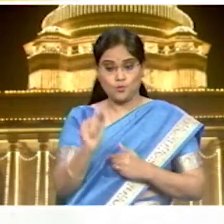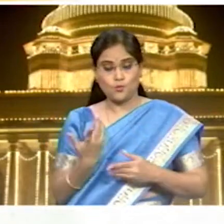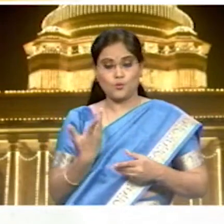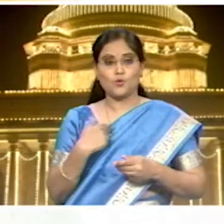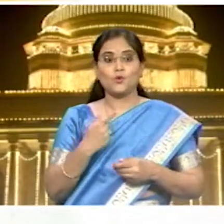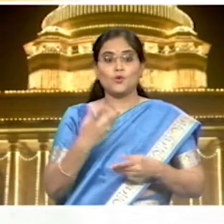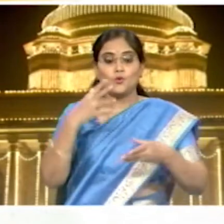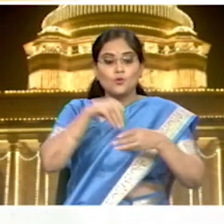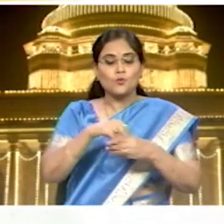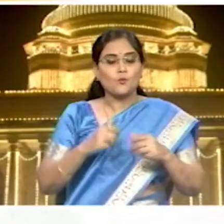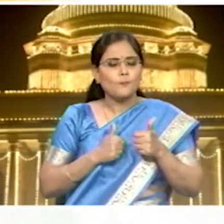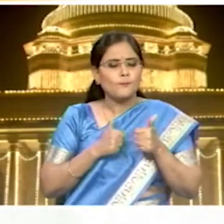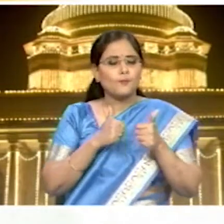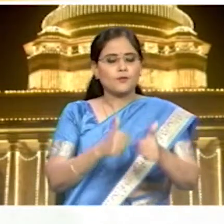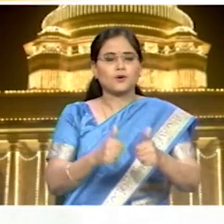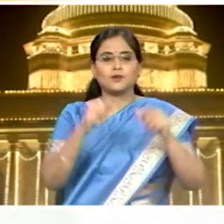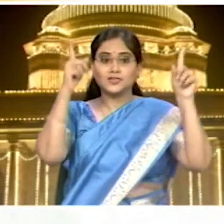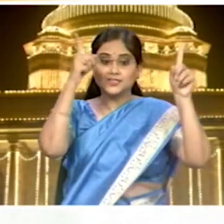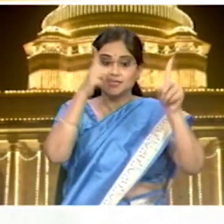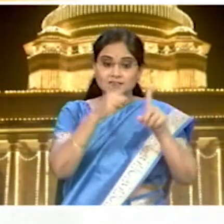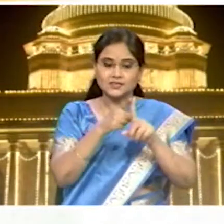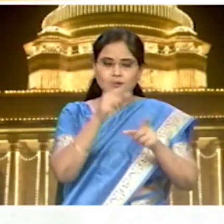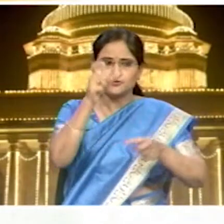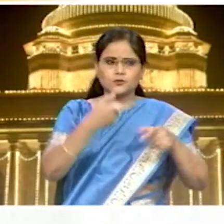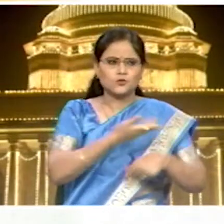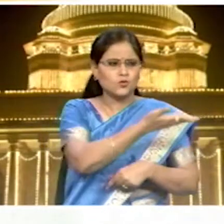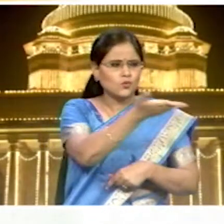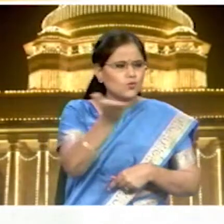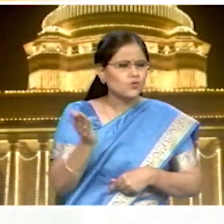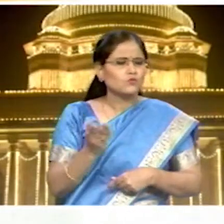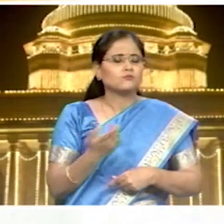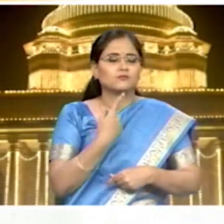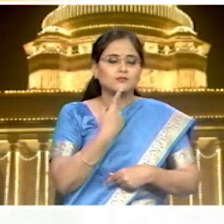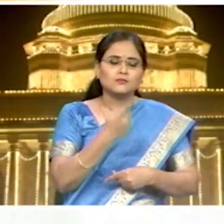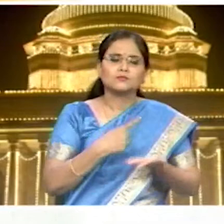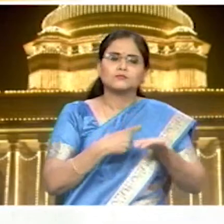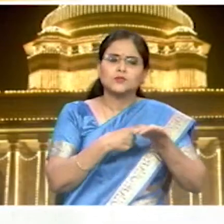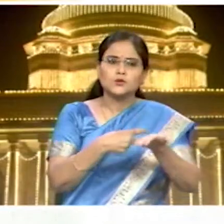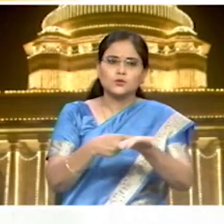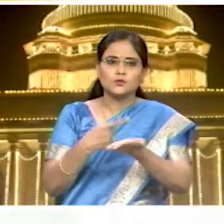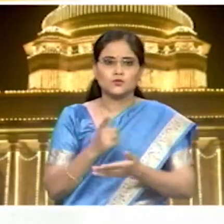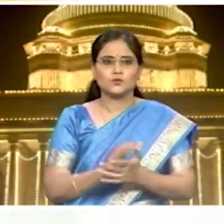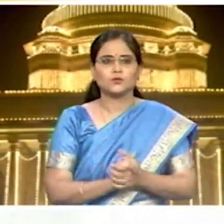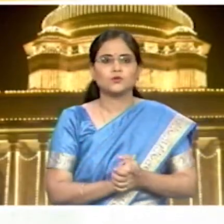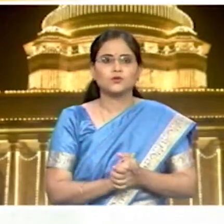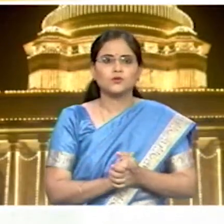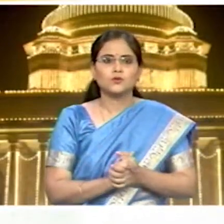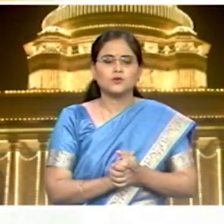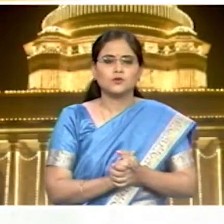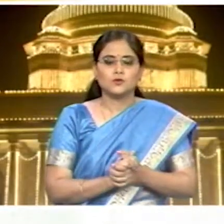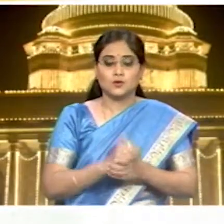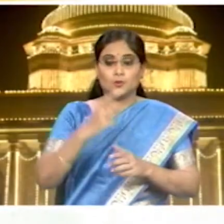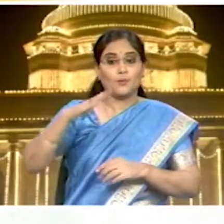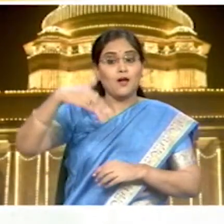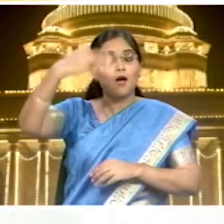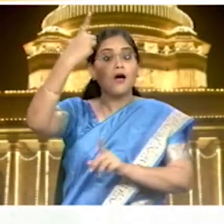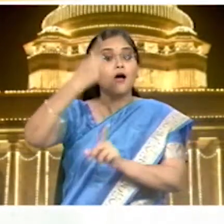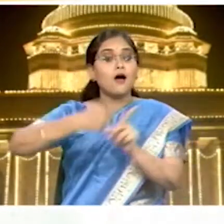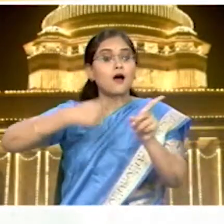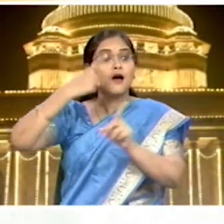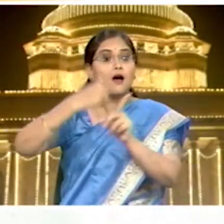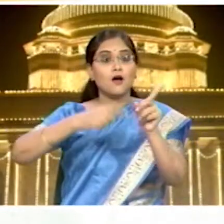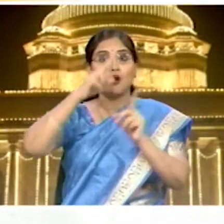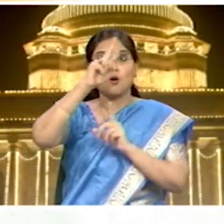मैं अपने देश के युवाओं से विशेष अनुरोध करती हूँ। वे युवा ही 2047 के भारत